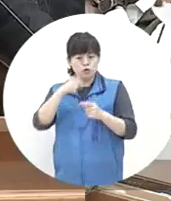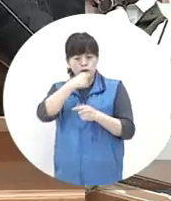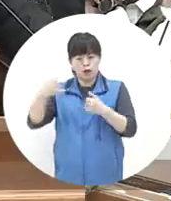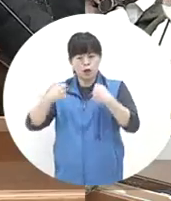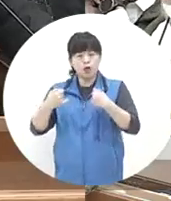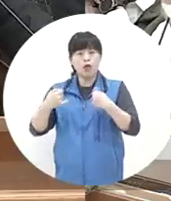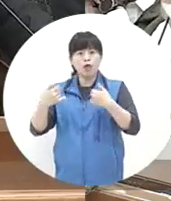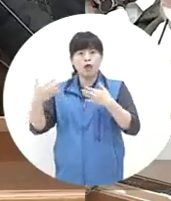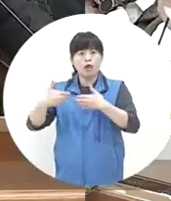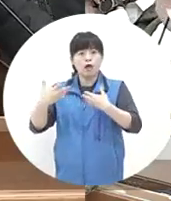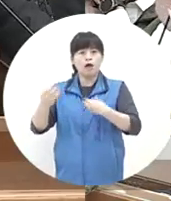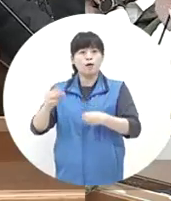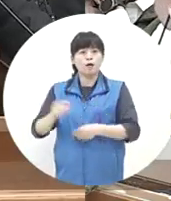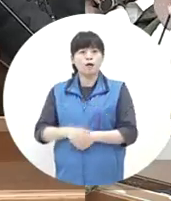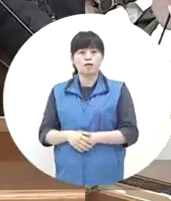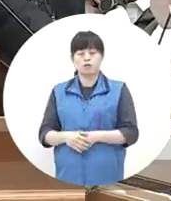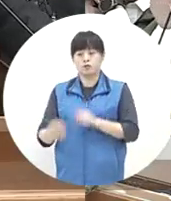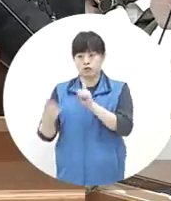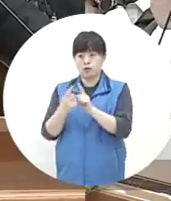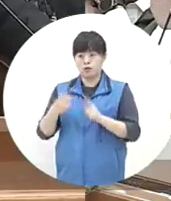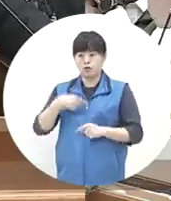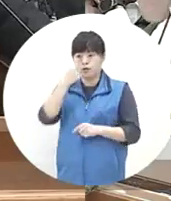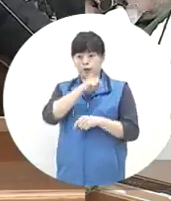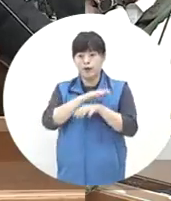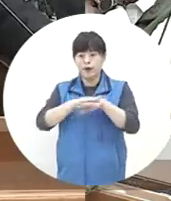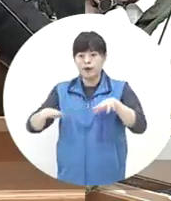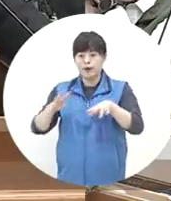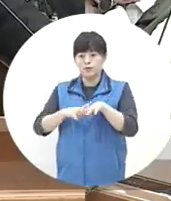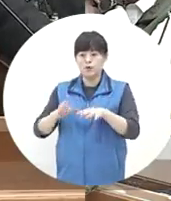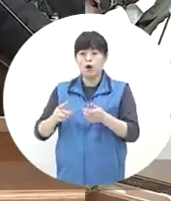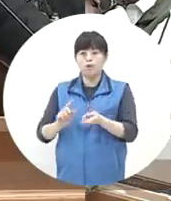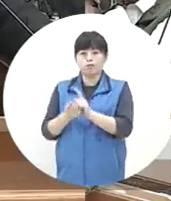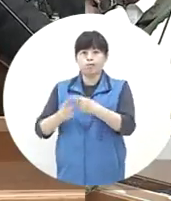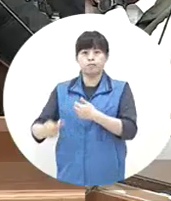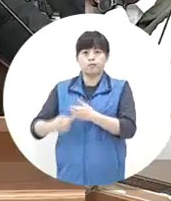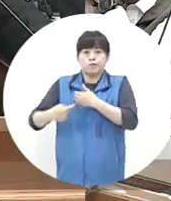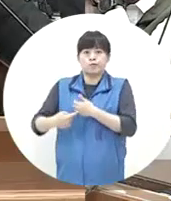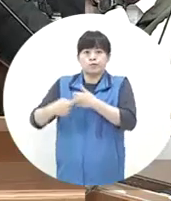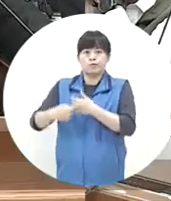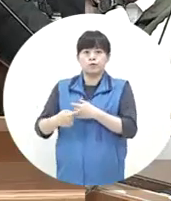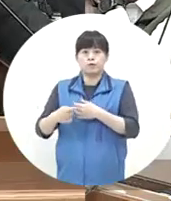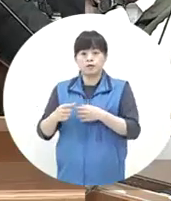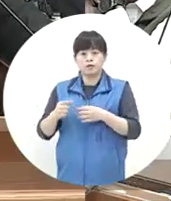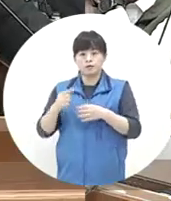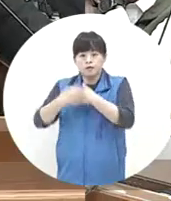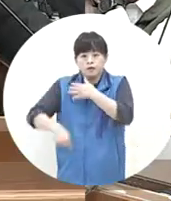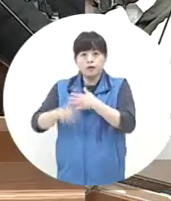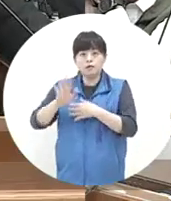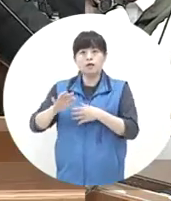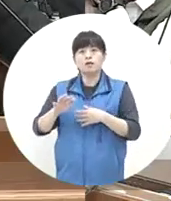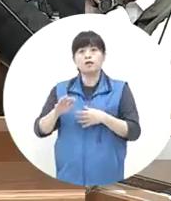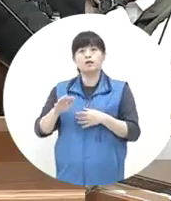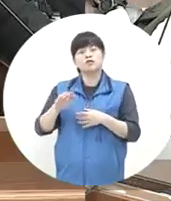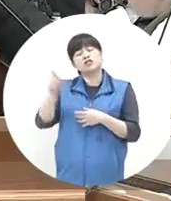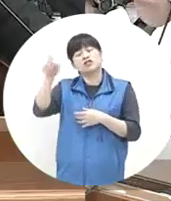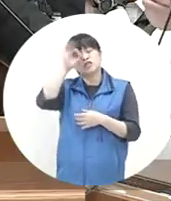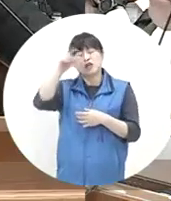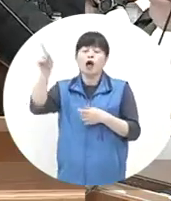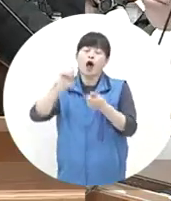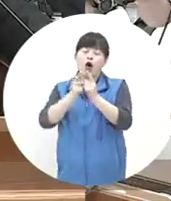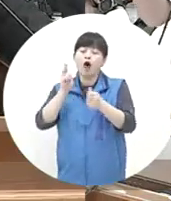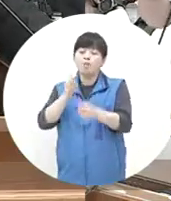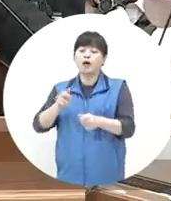楚，对我们的国家安全有挑衅的，啊、有伤害的 攻击，我们当然要来绕